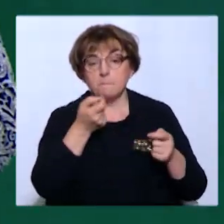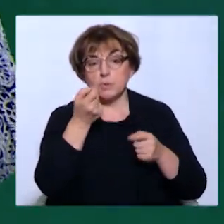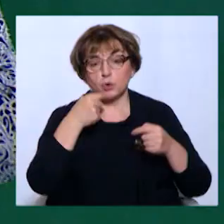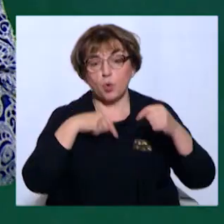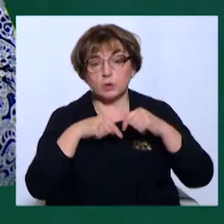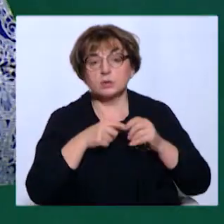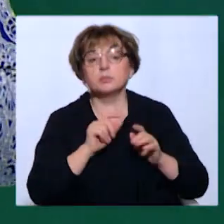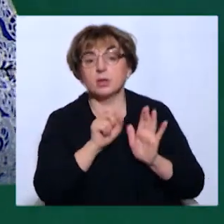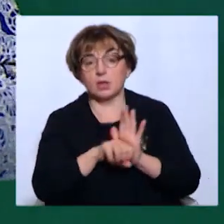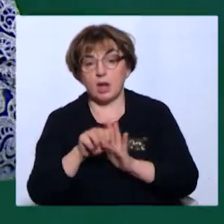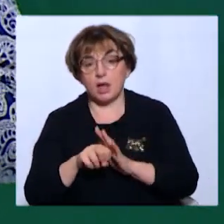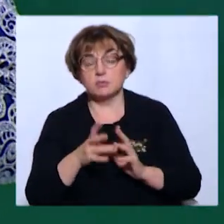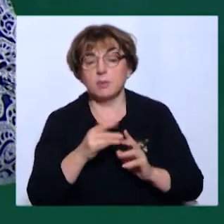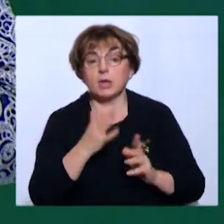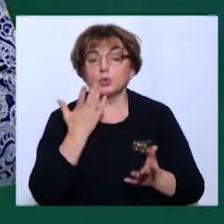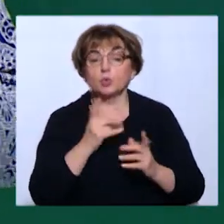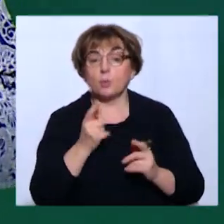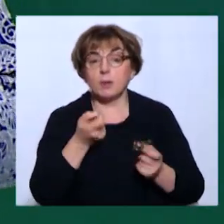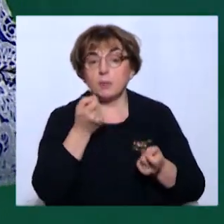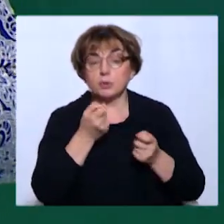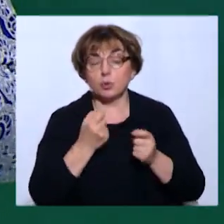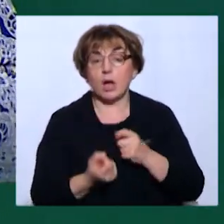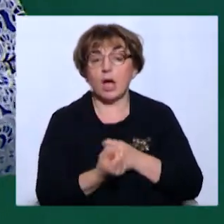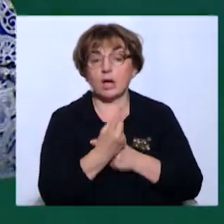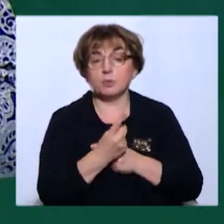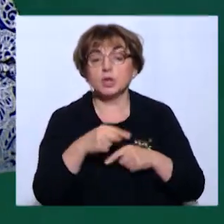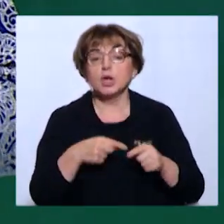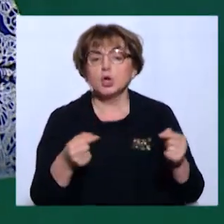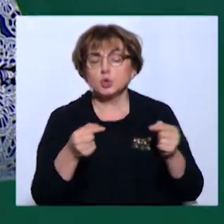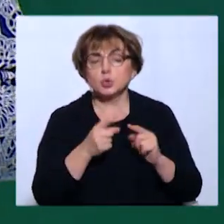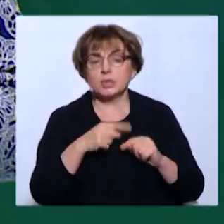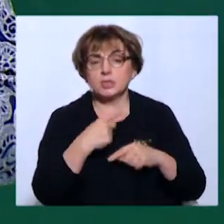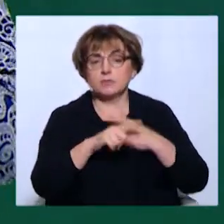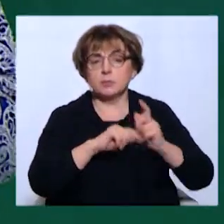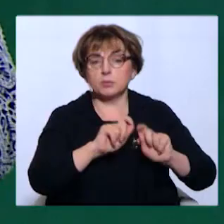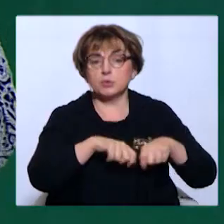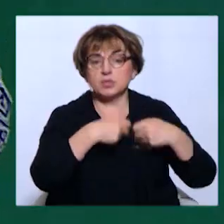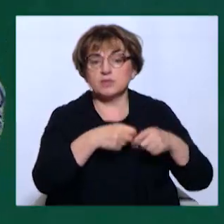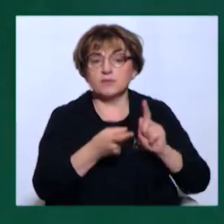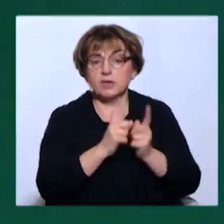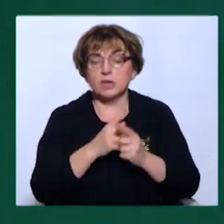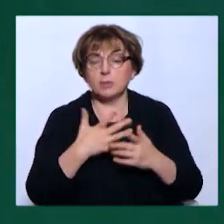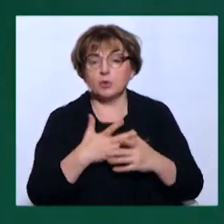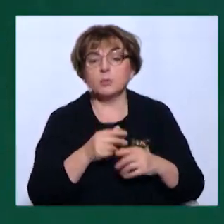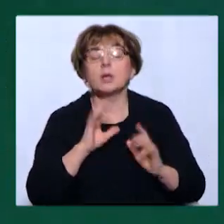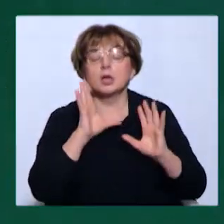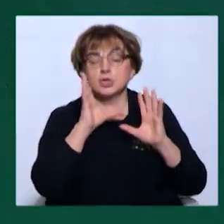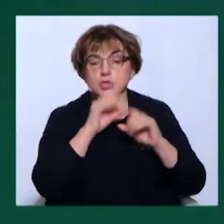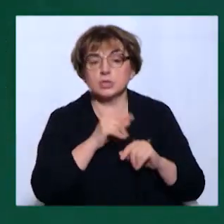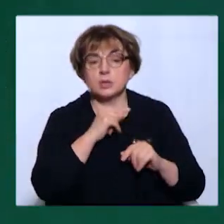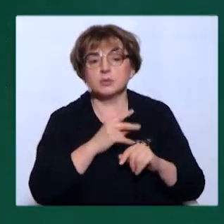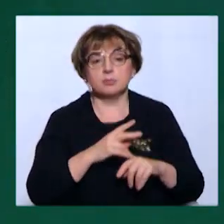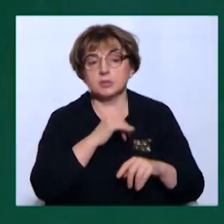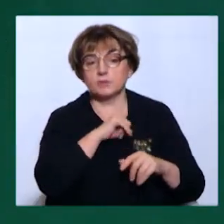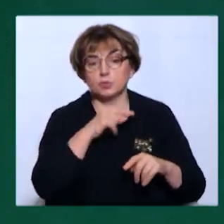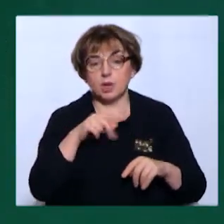მიკროორგანიზმებს და კლავს. თუ რომელიმე მიკროორგანიზმს აღმოაჩნდება ისეთი მემკვიდრული ცვლილება, რომ ის გაუძლებს ამ